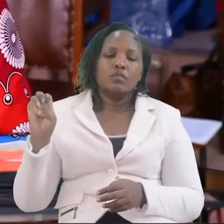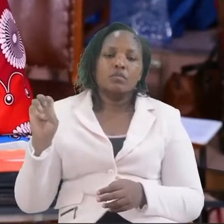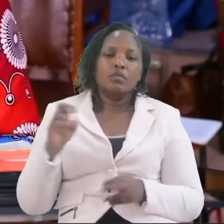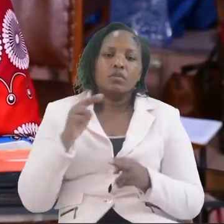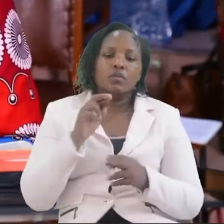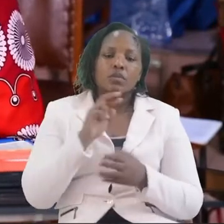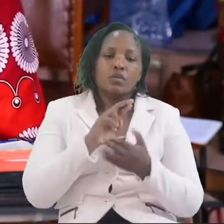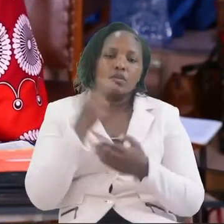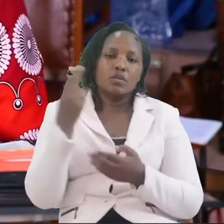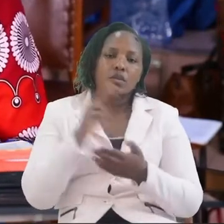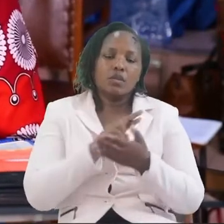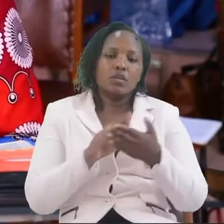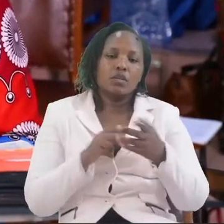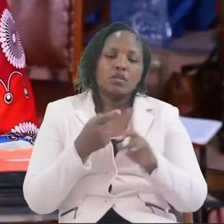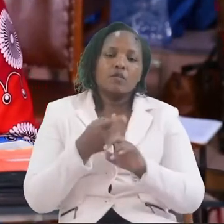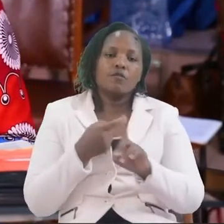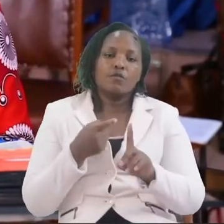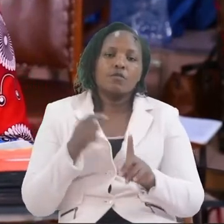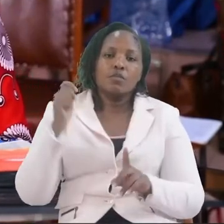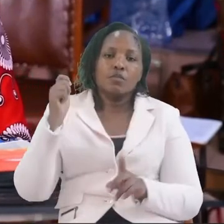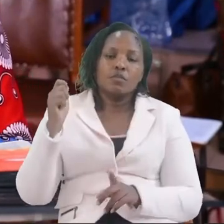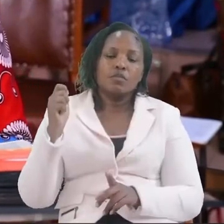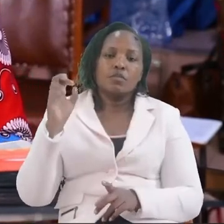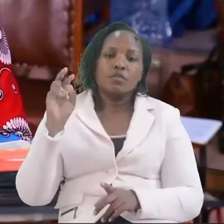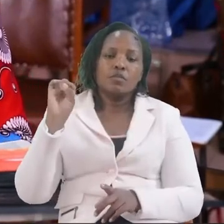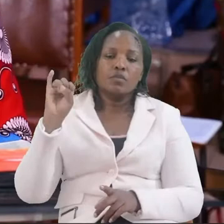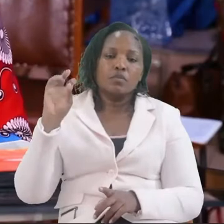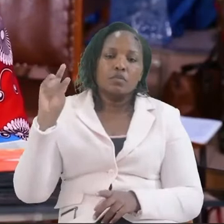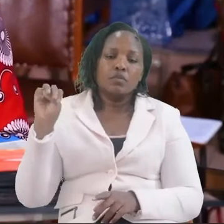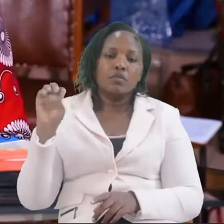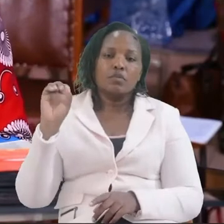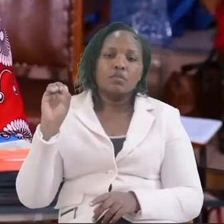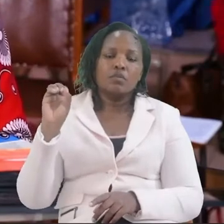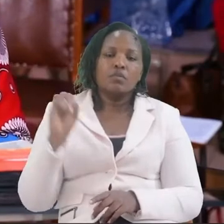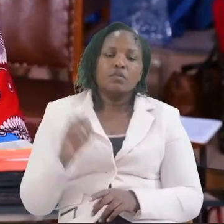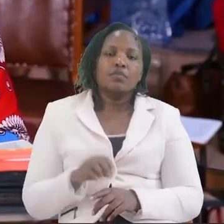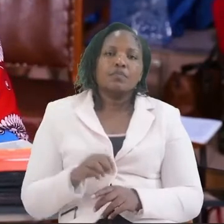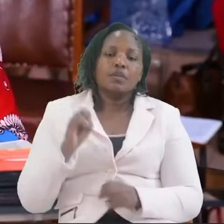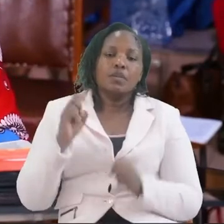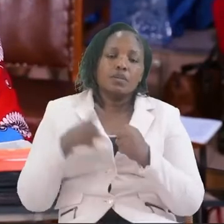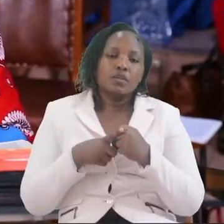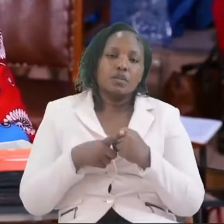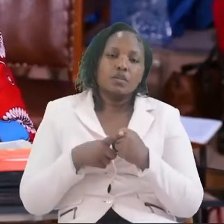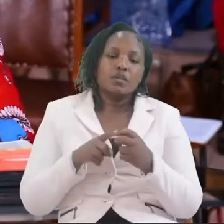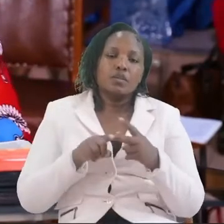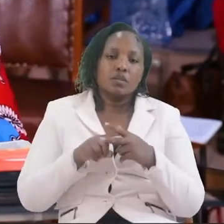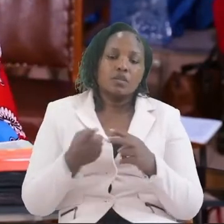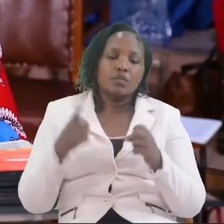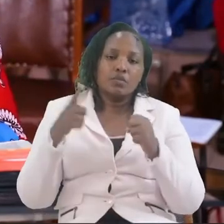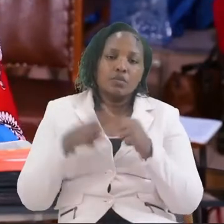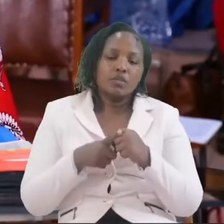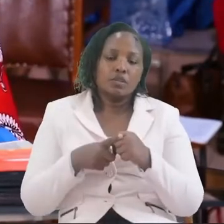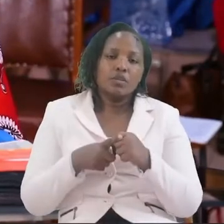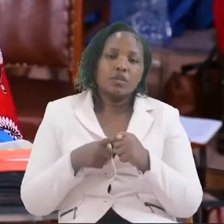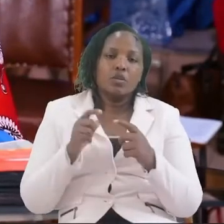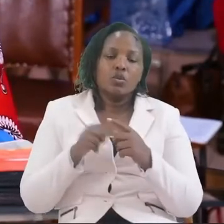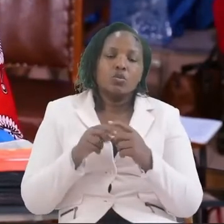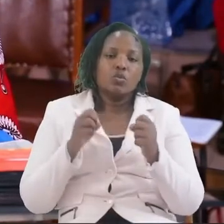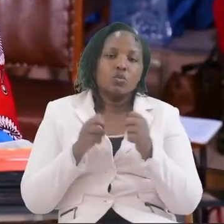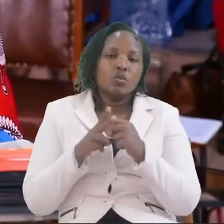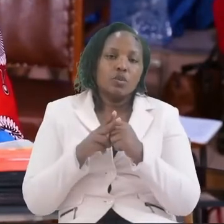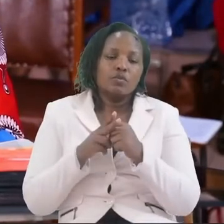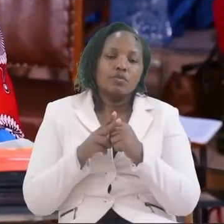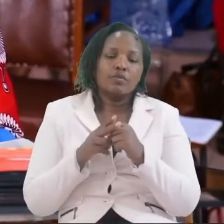Somo letu la pili ndatoka Timotheo wa kwanza 6, kwanza mstari wa 6 hadi wa